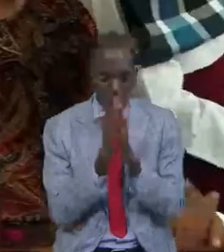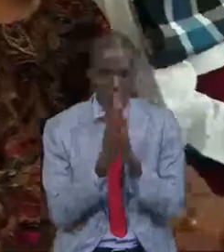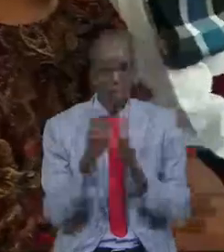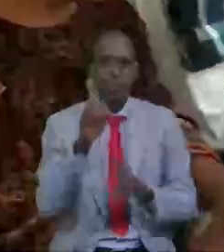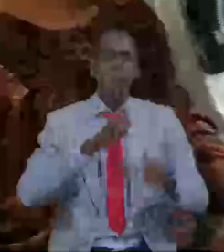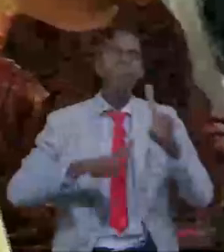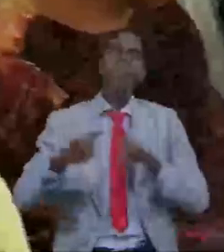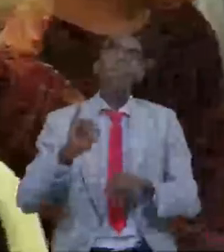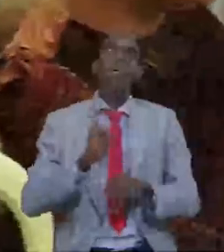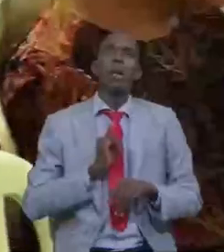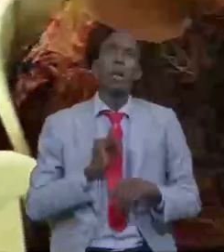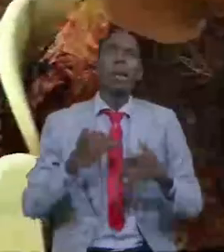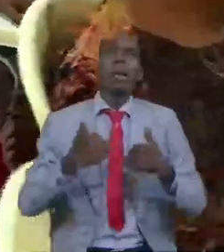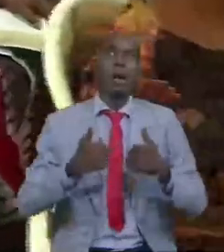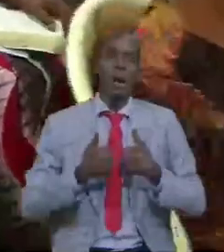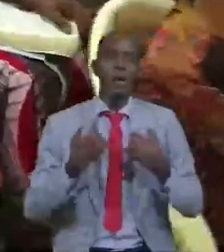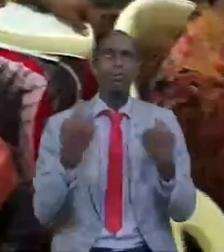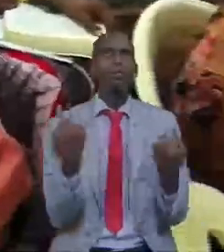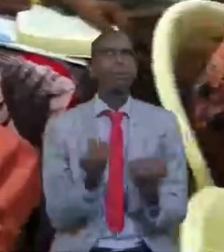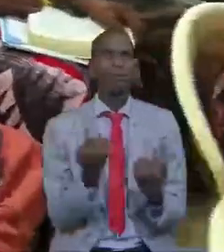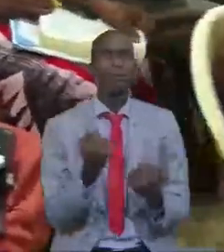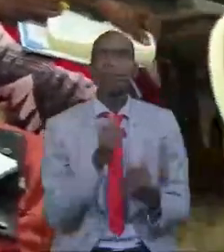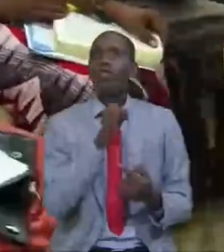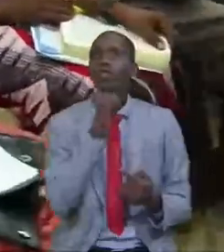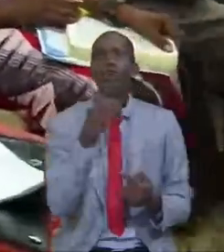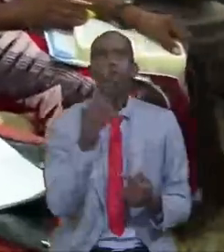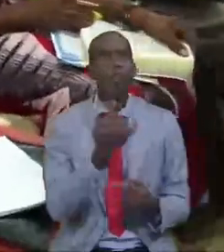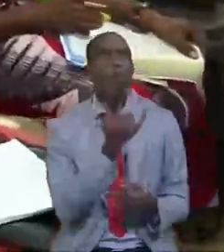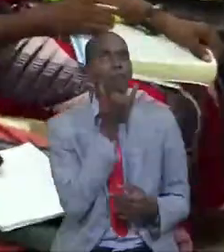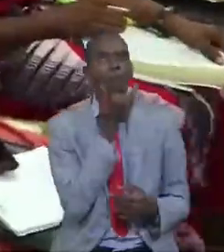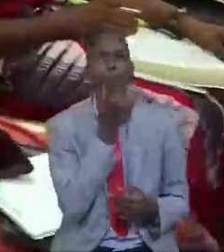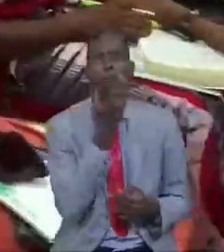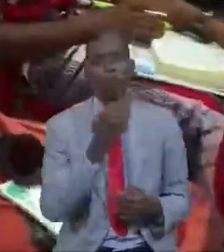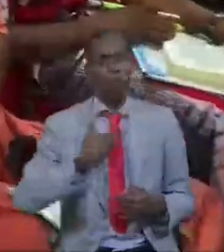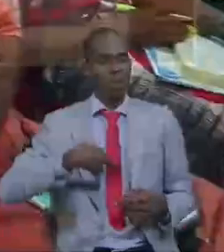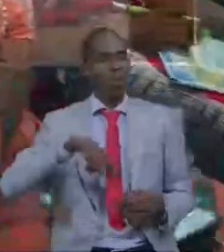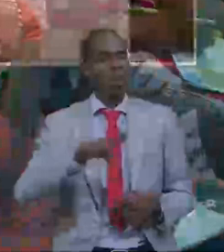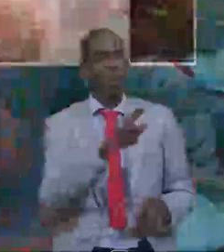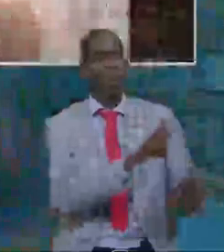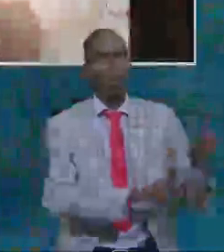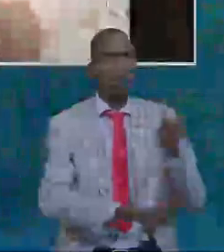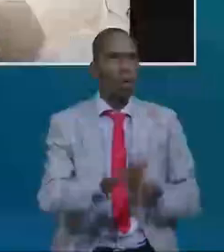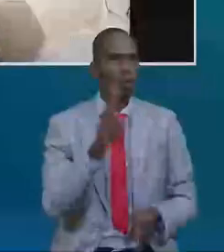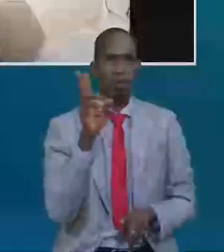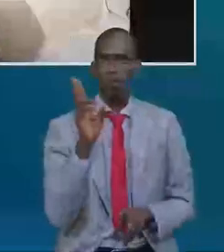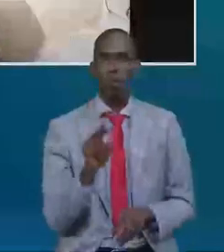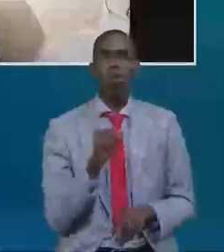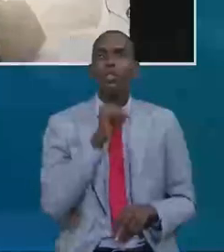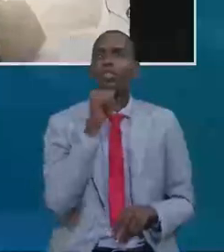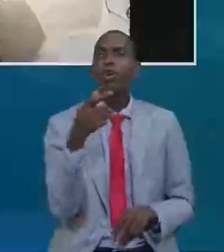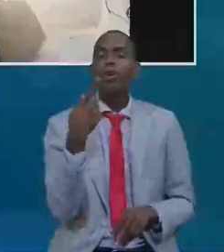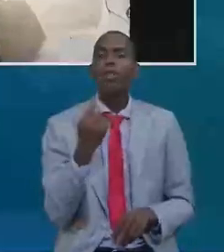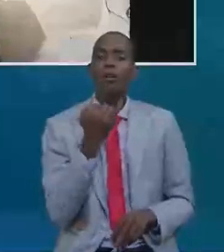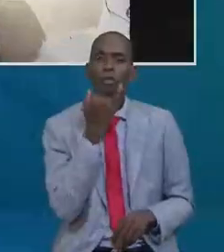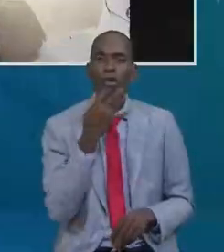Ce n'est pas la faute des pharisiens. Ce n'est pas la faute des sadducéens. Ce n'est pas la faute du sacrificateur. Ce n'est